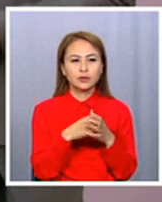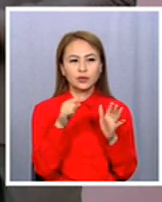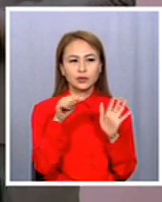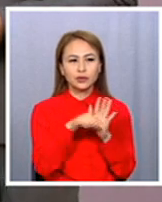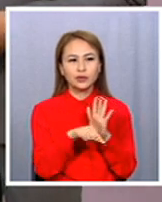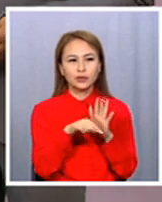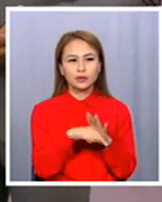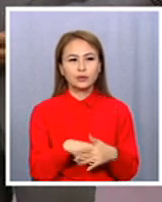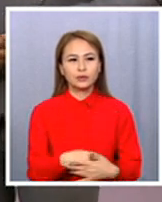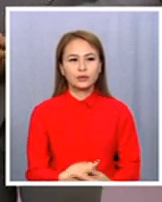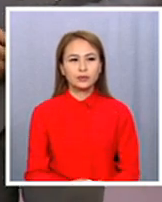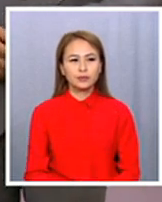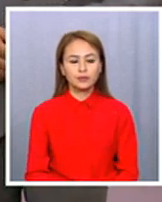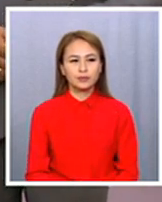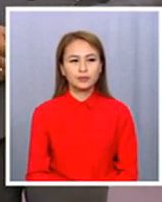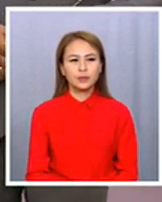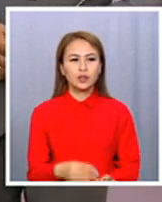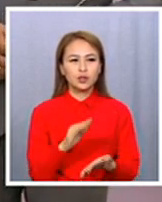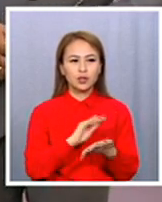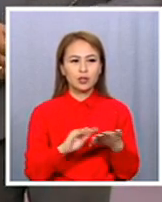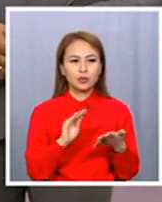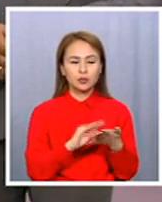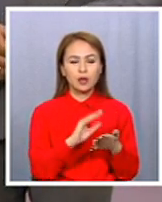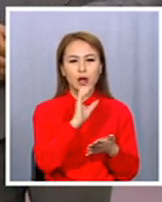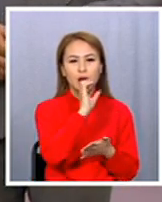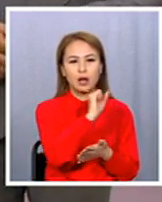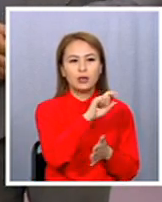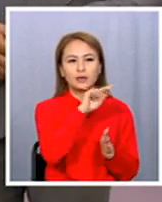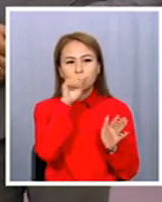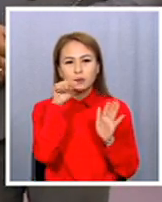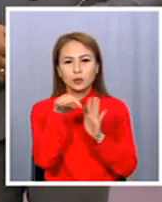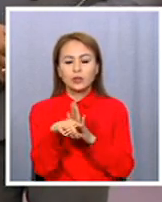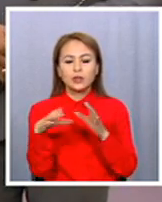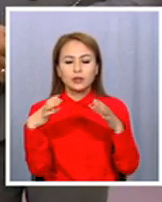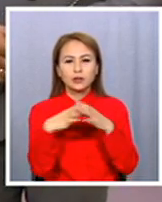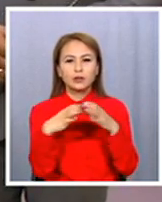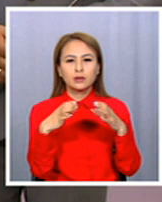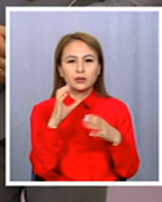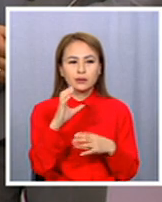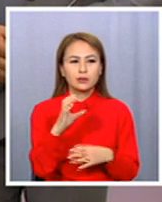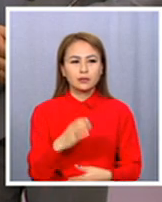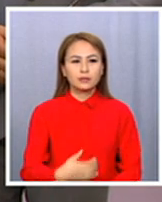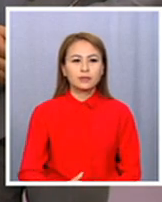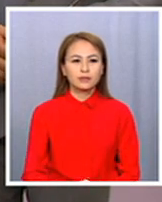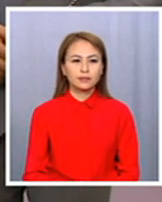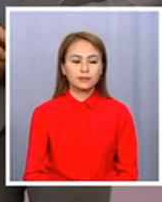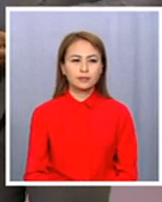жиыны. Жазылуы А жиыны С жиынына тиісті.